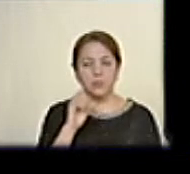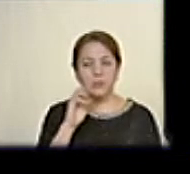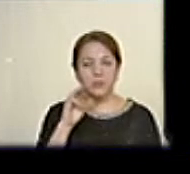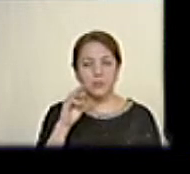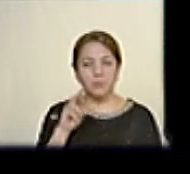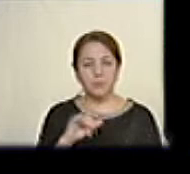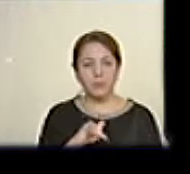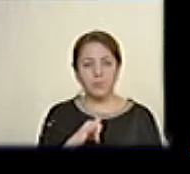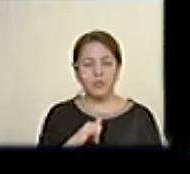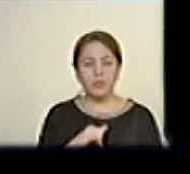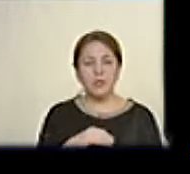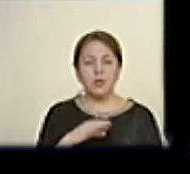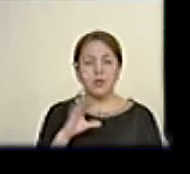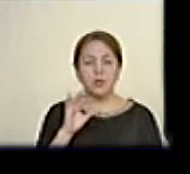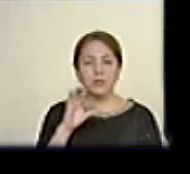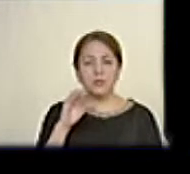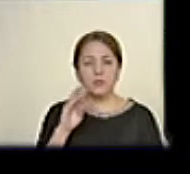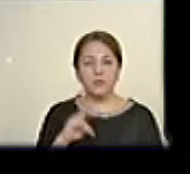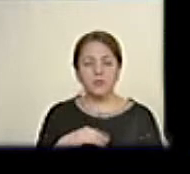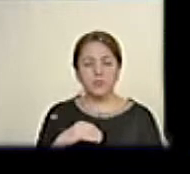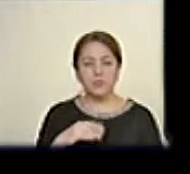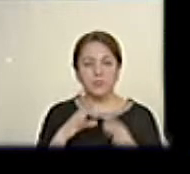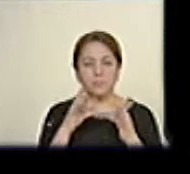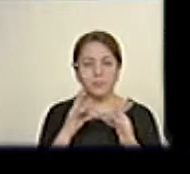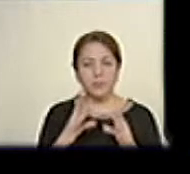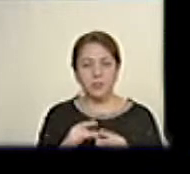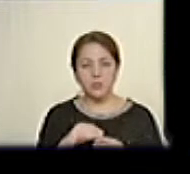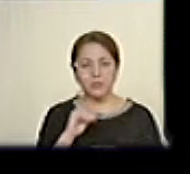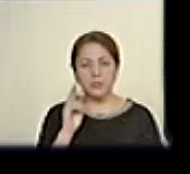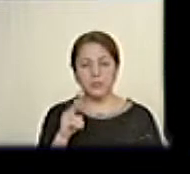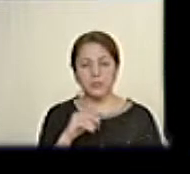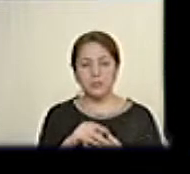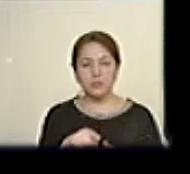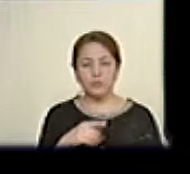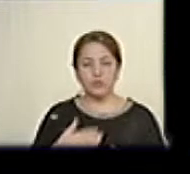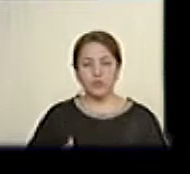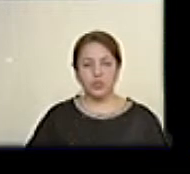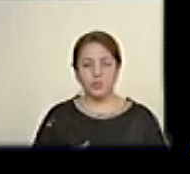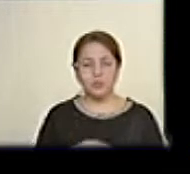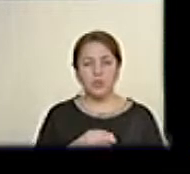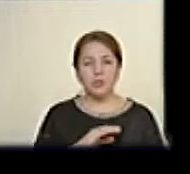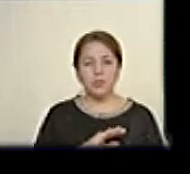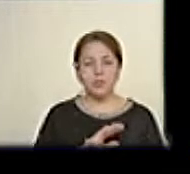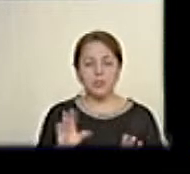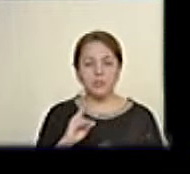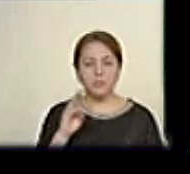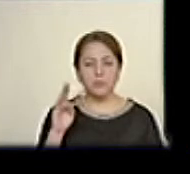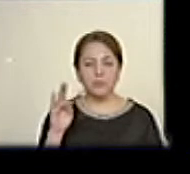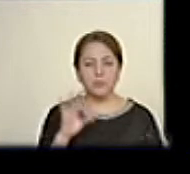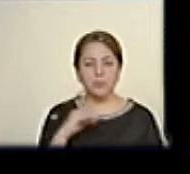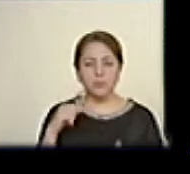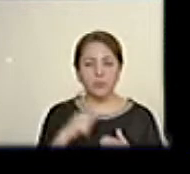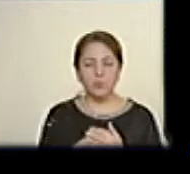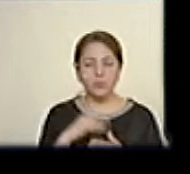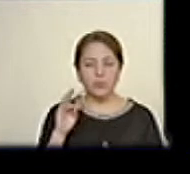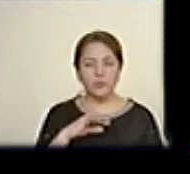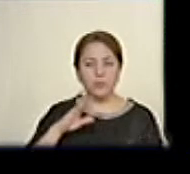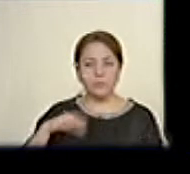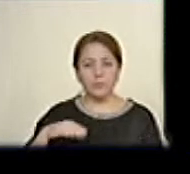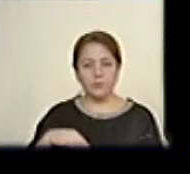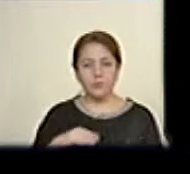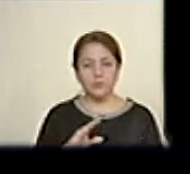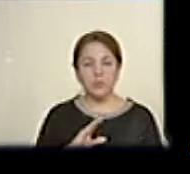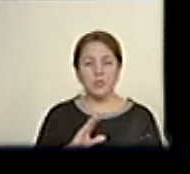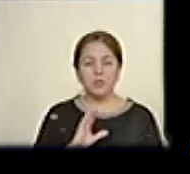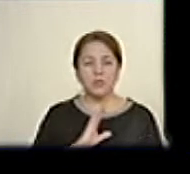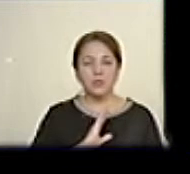Сергею Александровичу Есенину еще при его жизни. Никому ни до, ни после него не удавалось